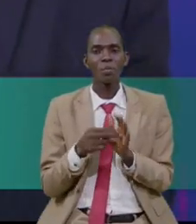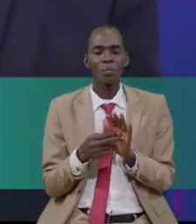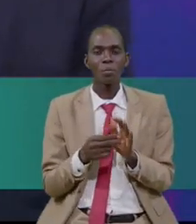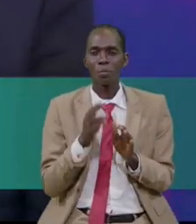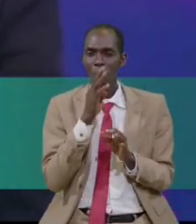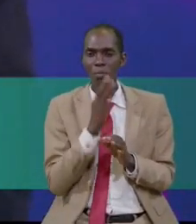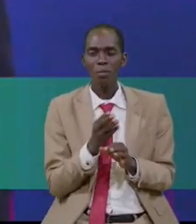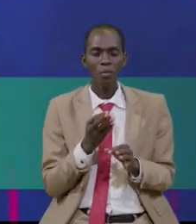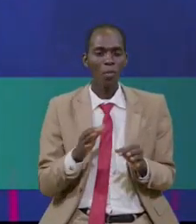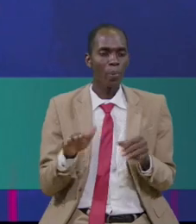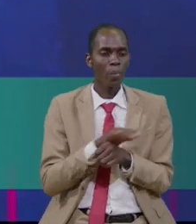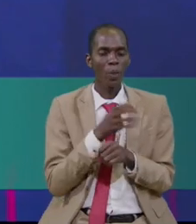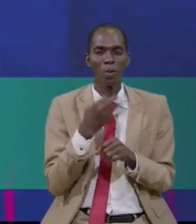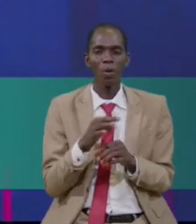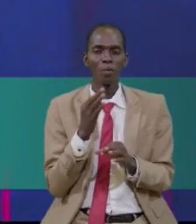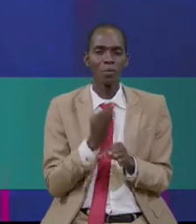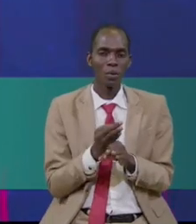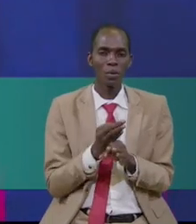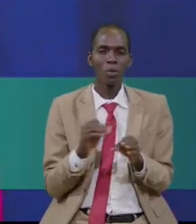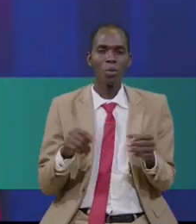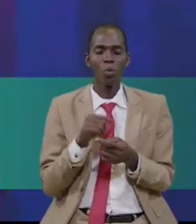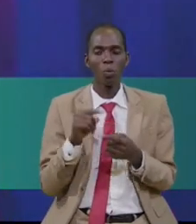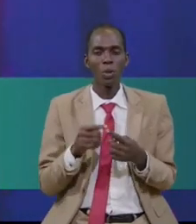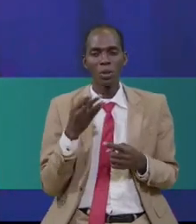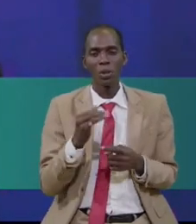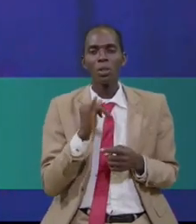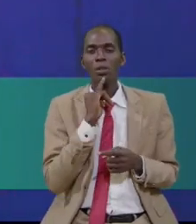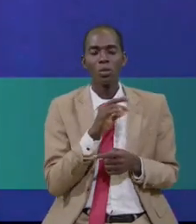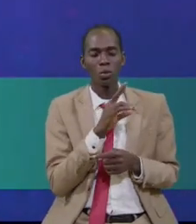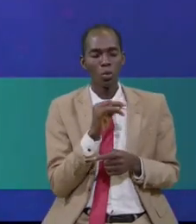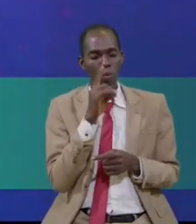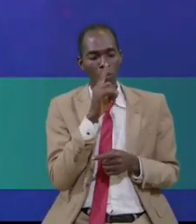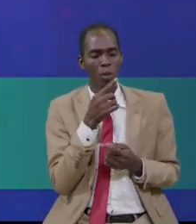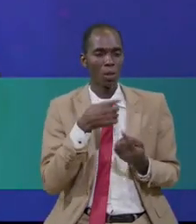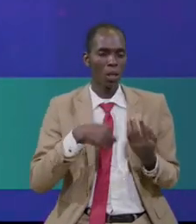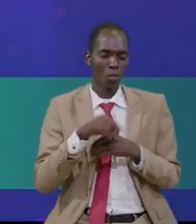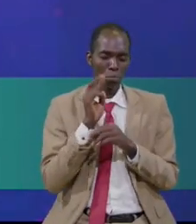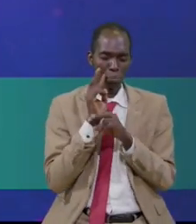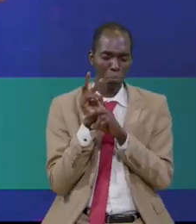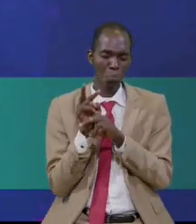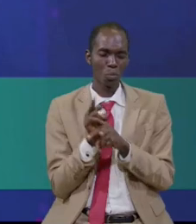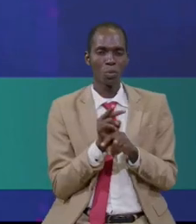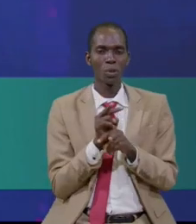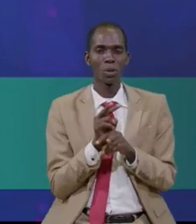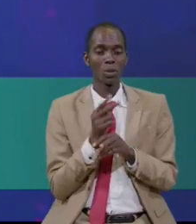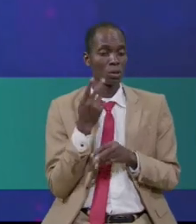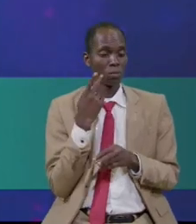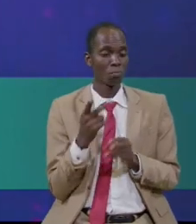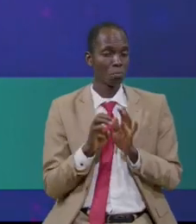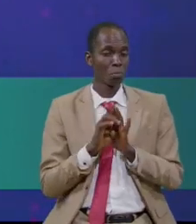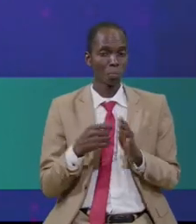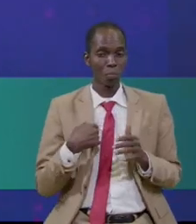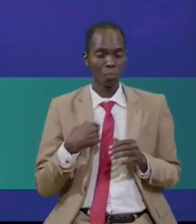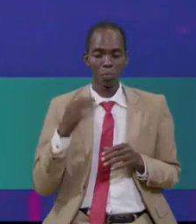Être plein de foi en l'absence de quelqu'un qui nous observe. Regardez-moi ici, prédicateur,